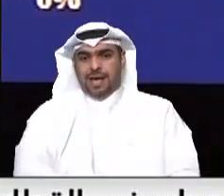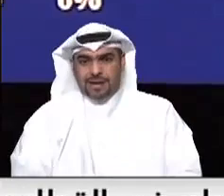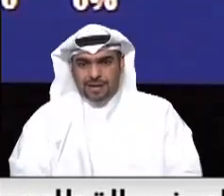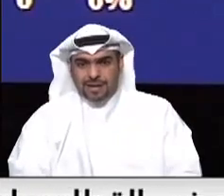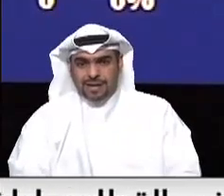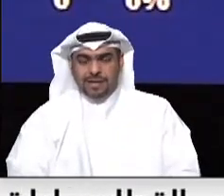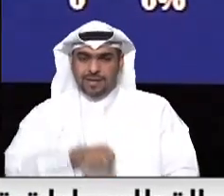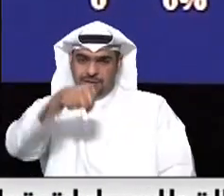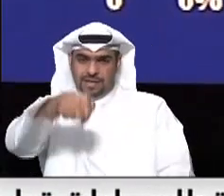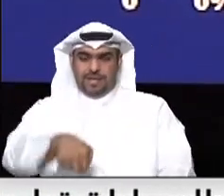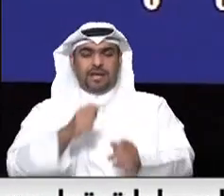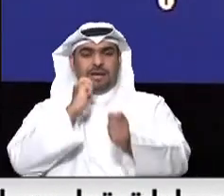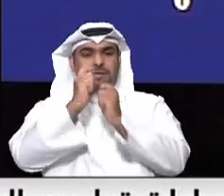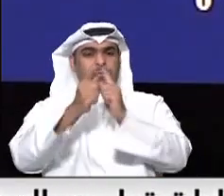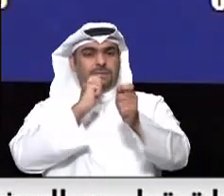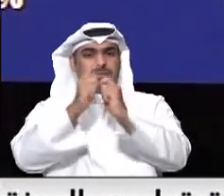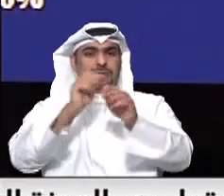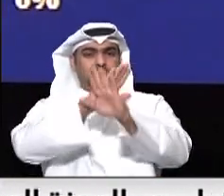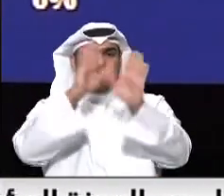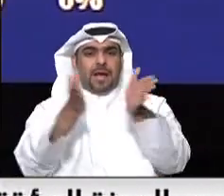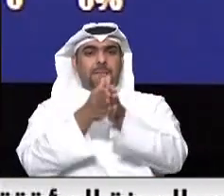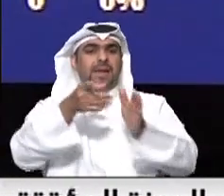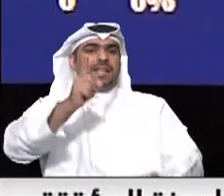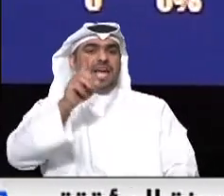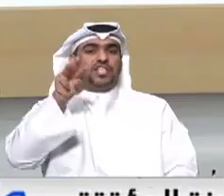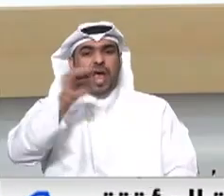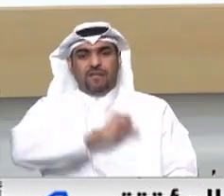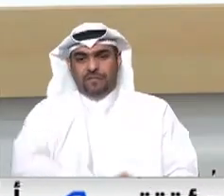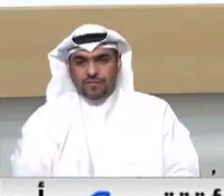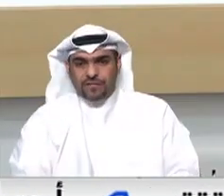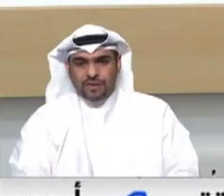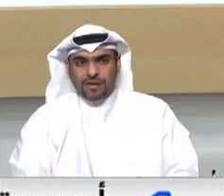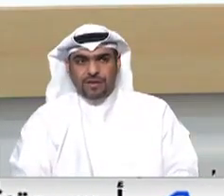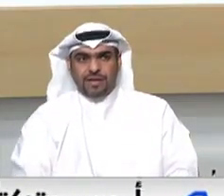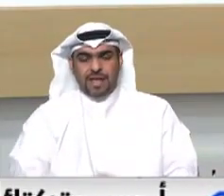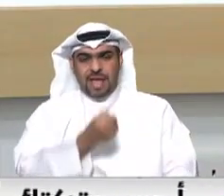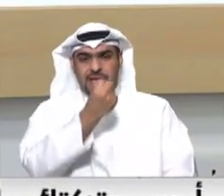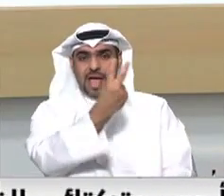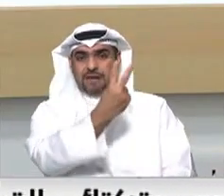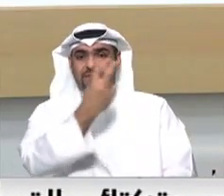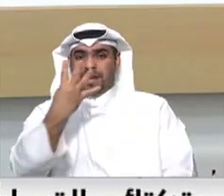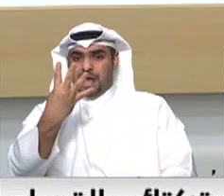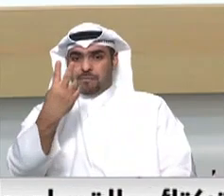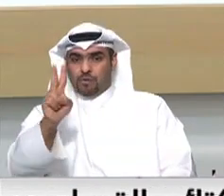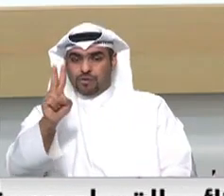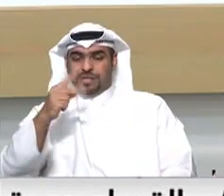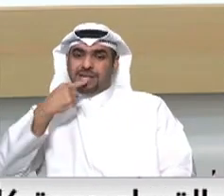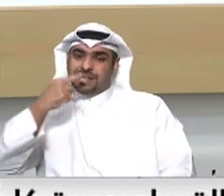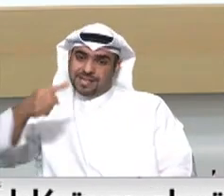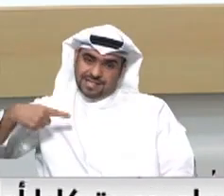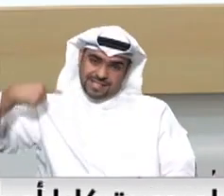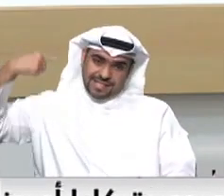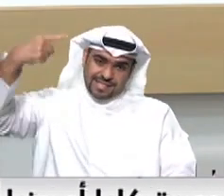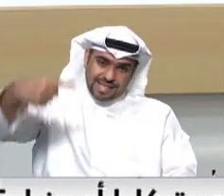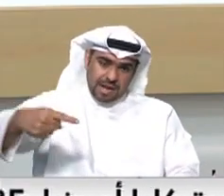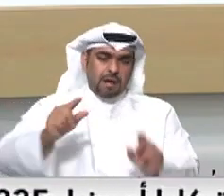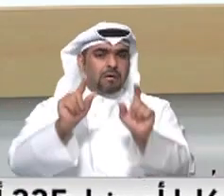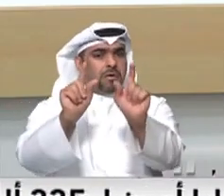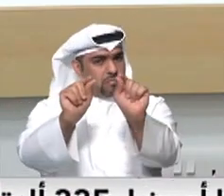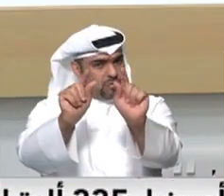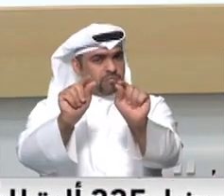بتنفيذ حوالي 11,000 صفقة. تطلعات 2024 إيجابية، ومؤخرا